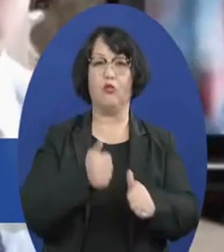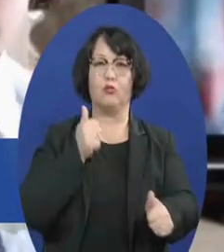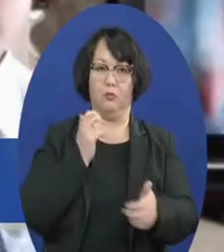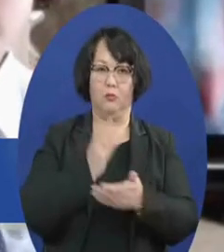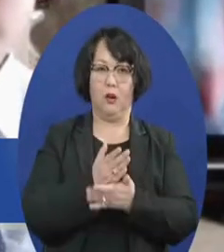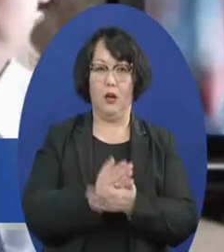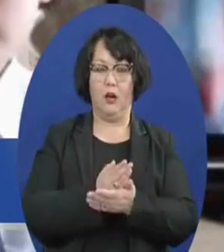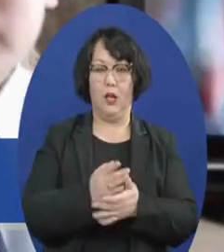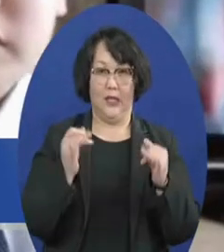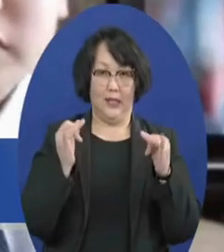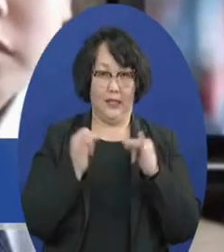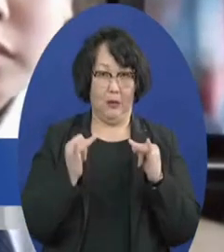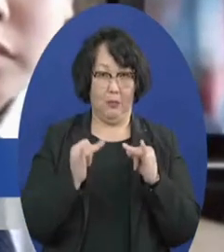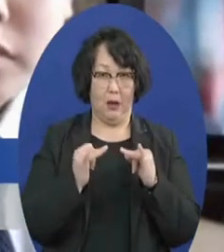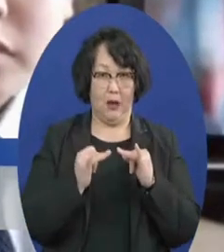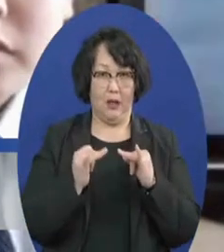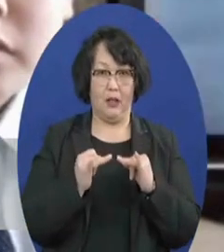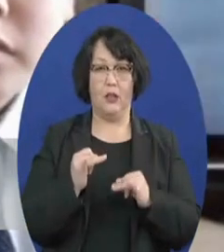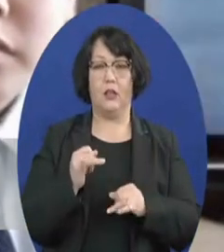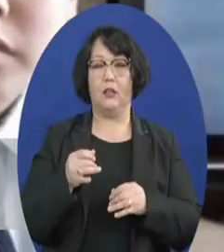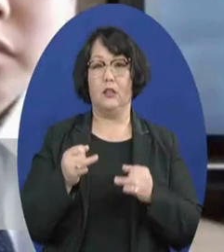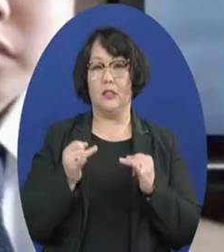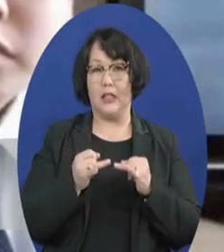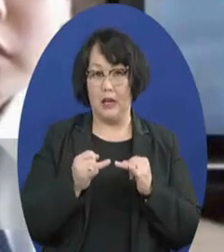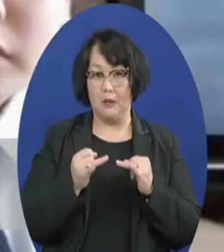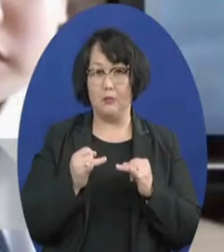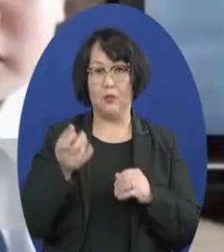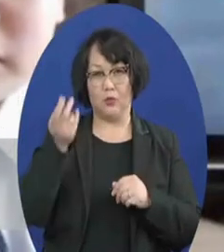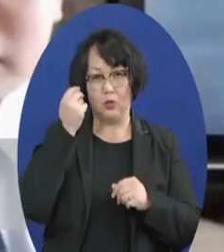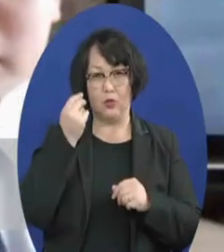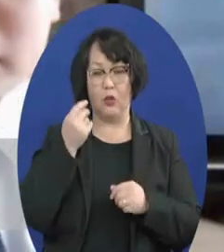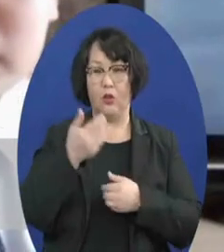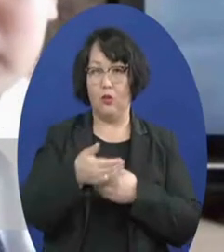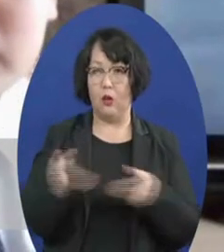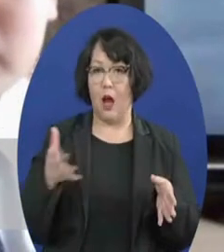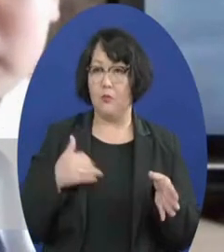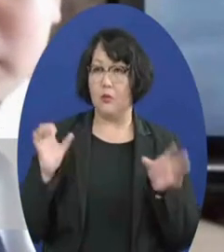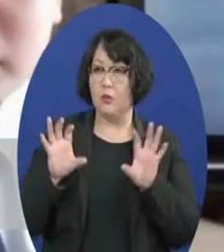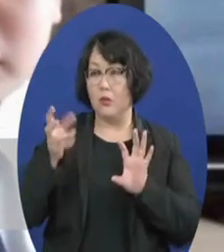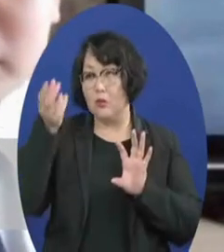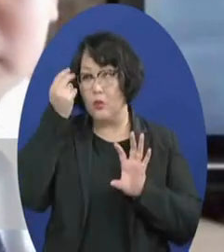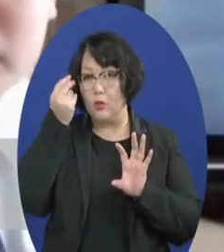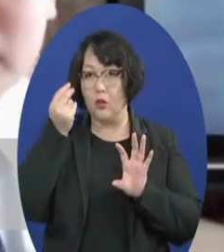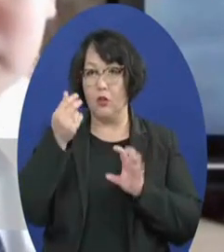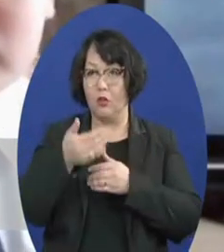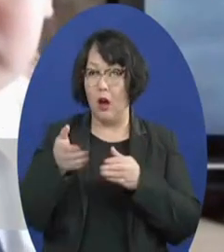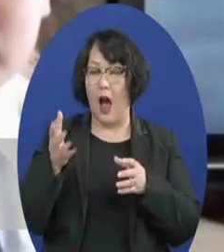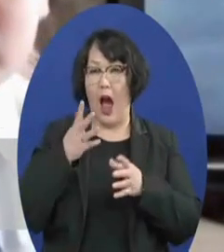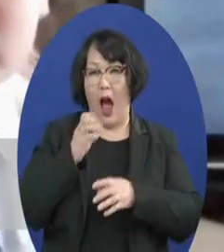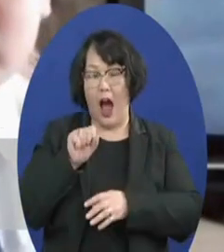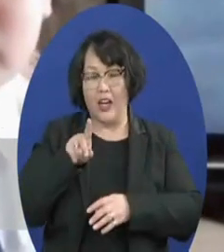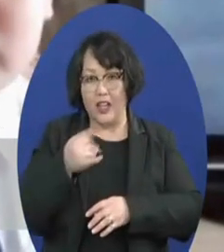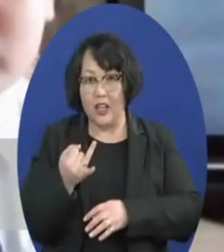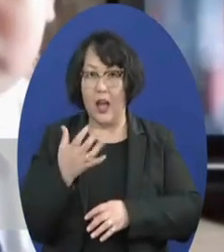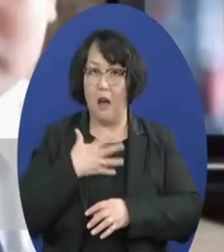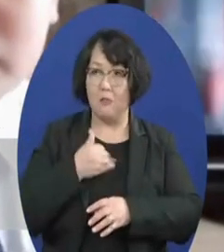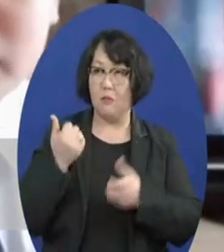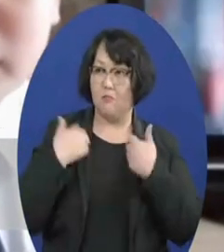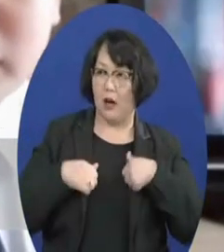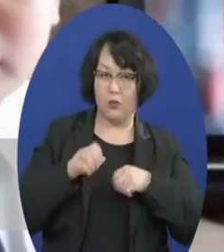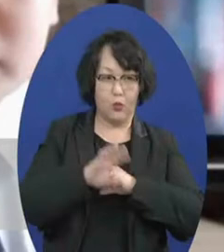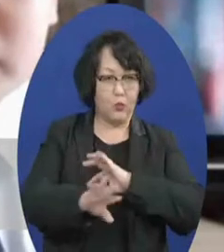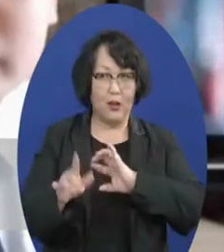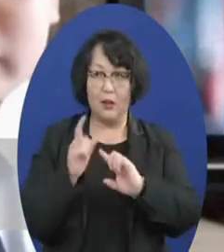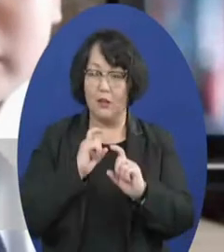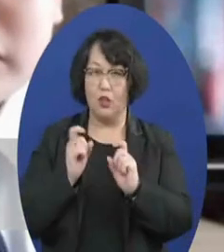Мэдээж захим хичээл танхимын хичээл хоёр бол маш их ялгаатай. Наадах нь бол оо амьд харилцаа маш чухал